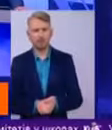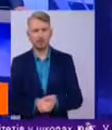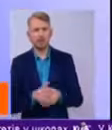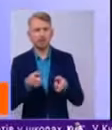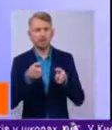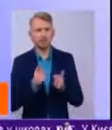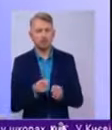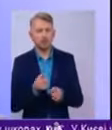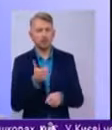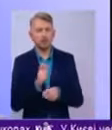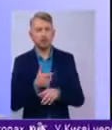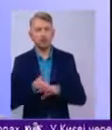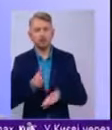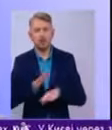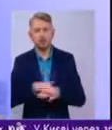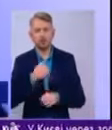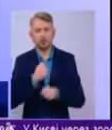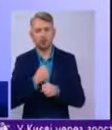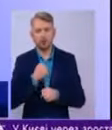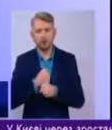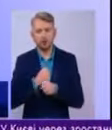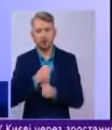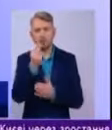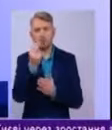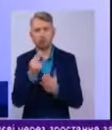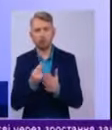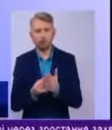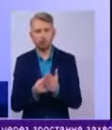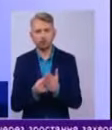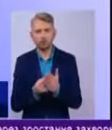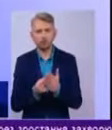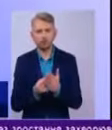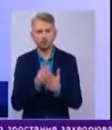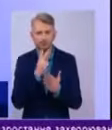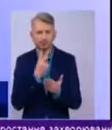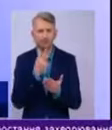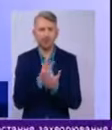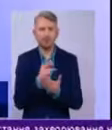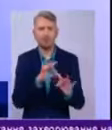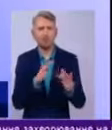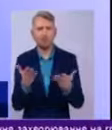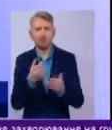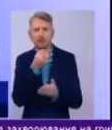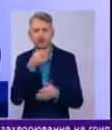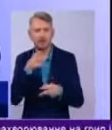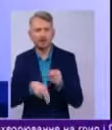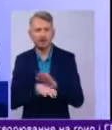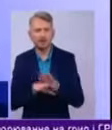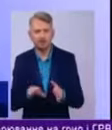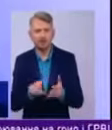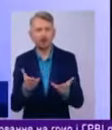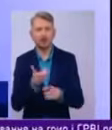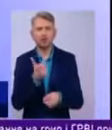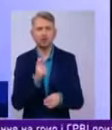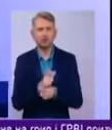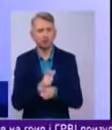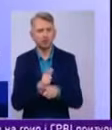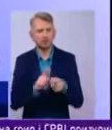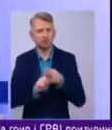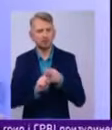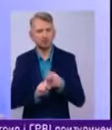насправді, дійсно, дуже важко робити художню рефлексію про події, які, насправді, ще не скінчилися, які дуже